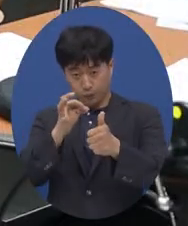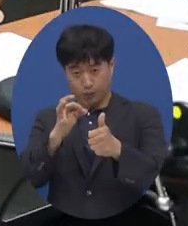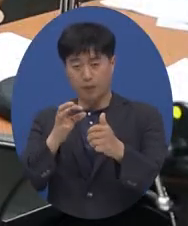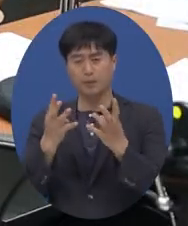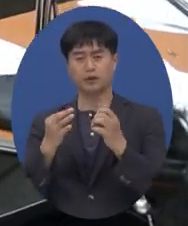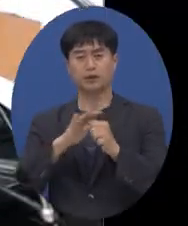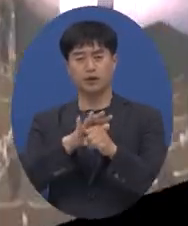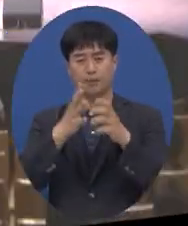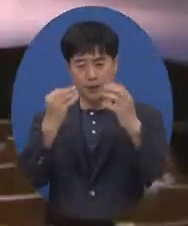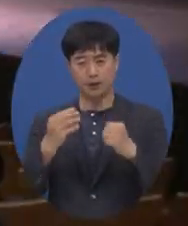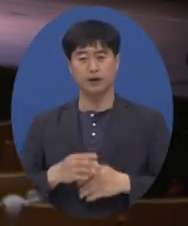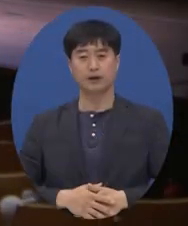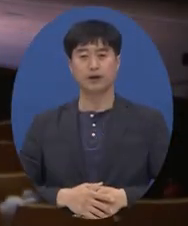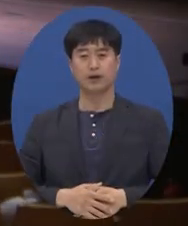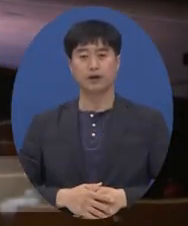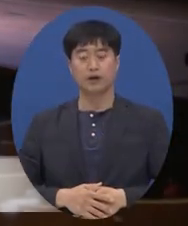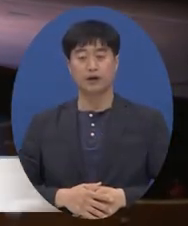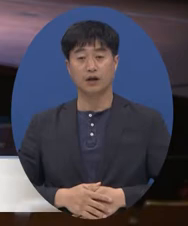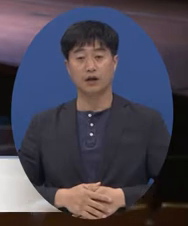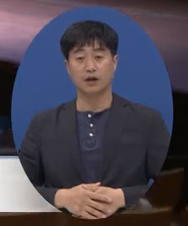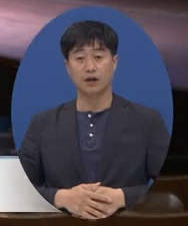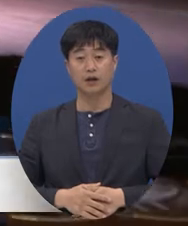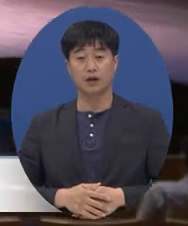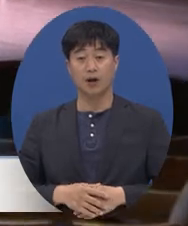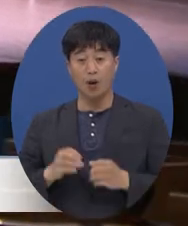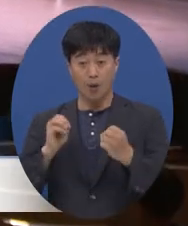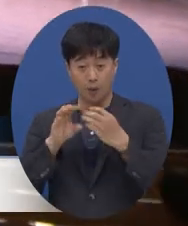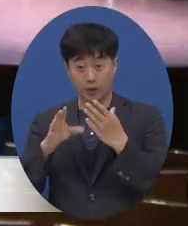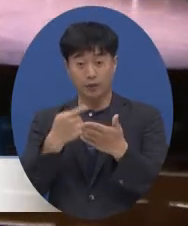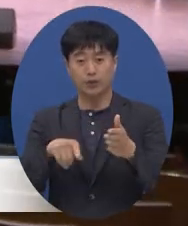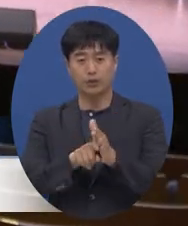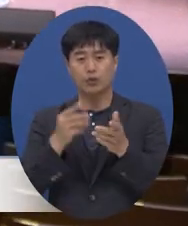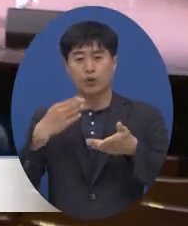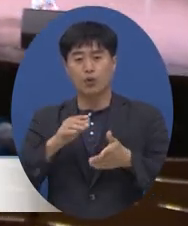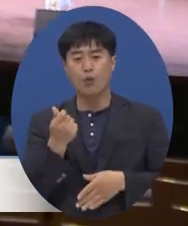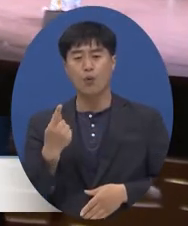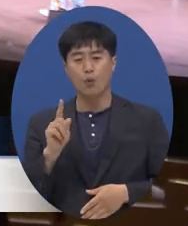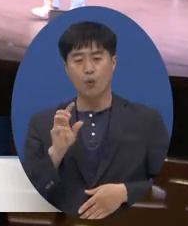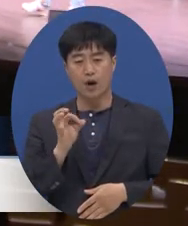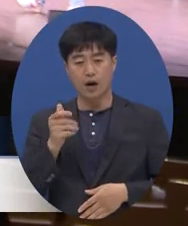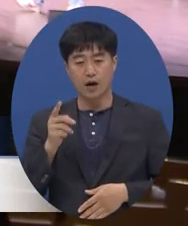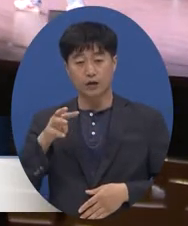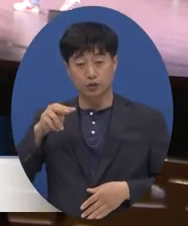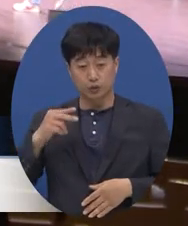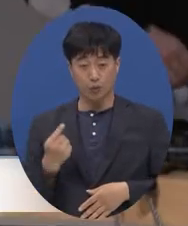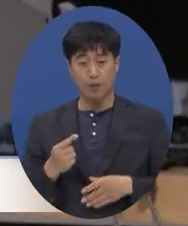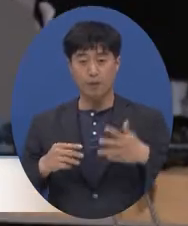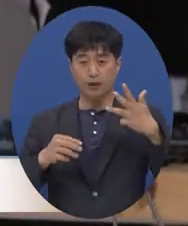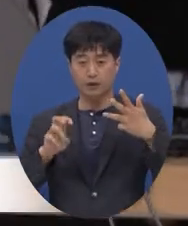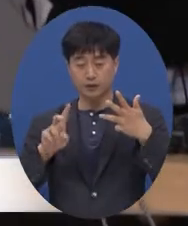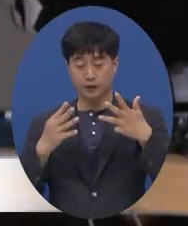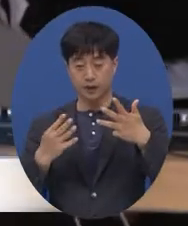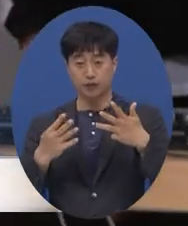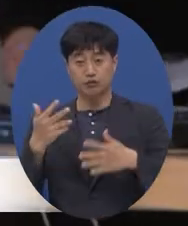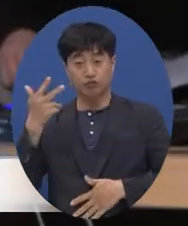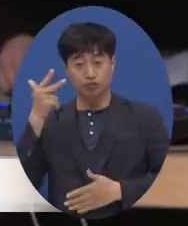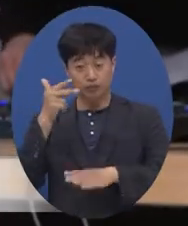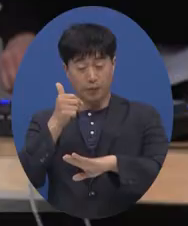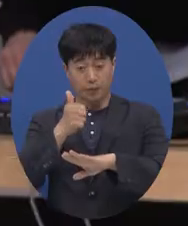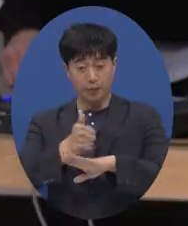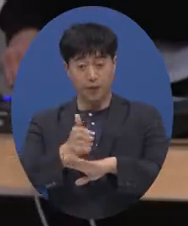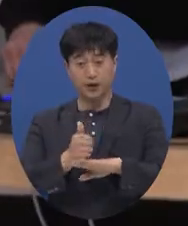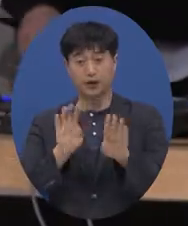받고 있는데요. 애청자들에게 보답하는 의미로 경기 호황쇼 공개 토크쇼가 8월 24일 지난 주말에